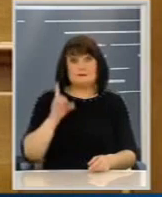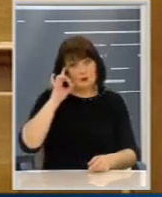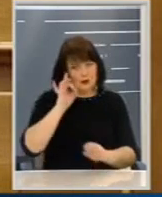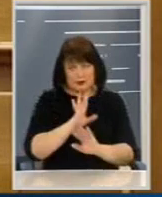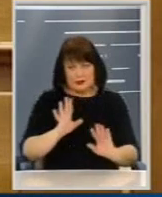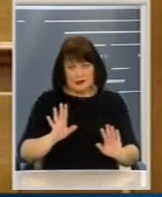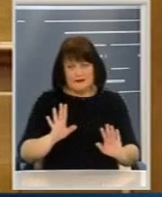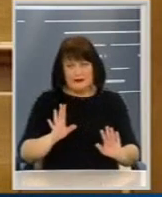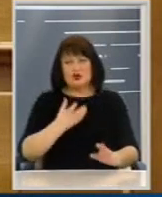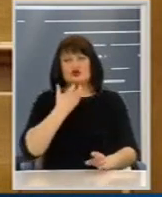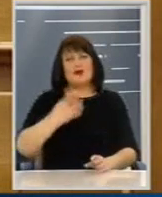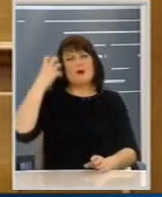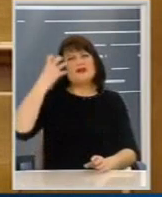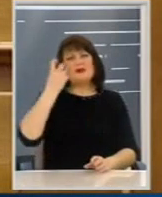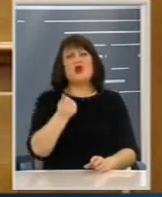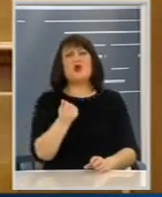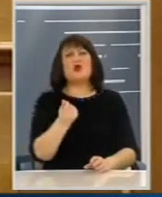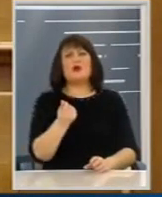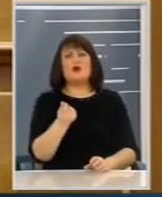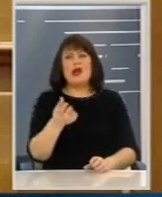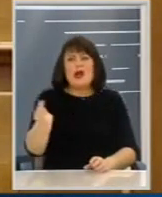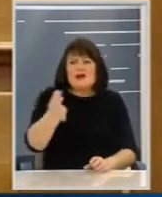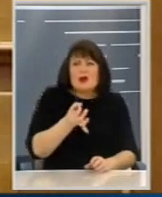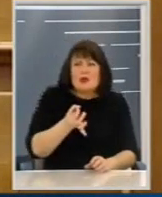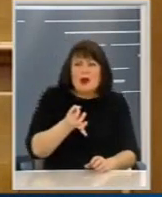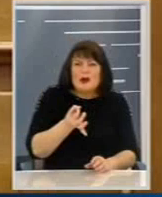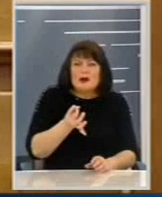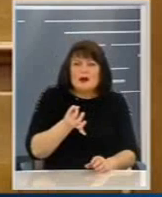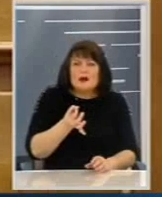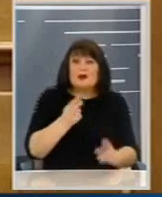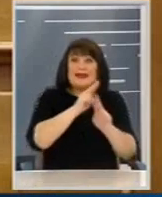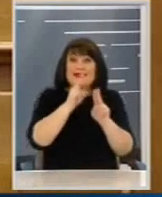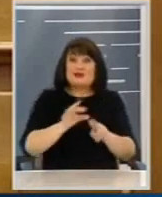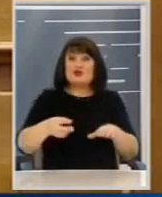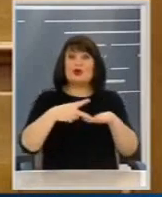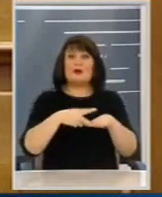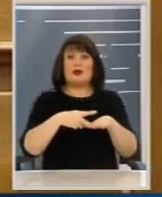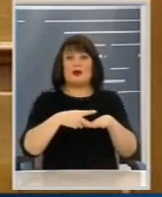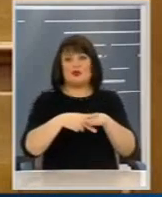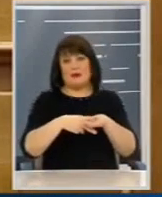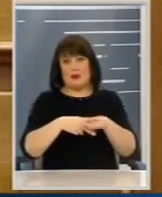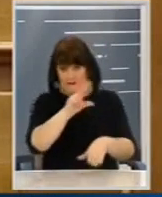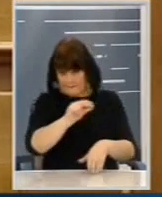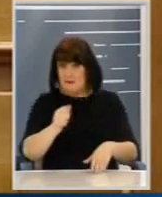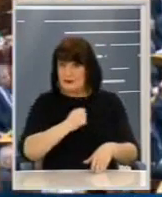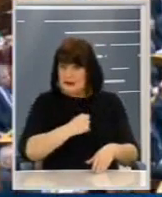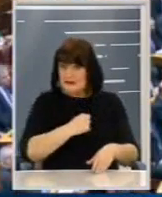σοβαρό οικονομολόγο θέσεις και αιτιάσεις του Διεθνούς Νομισματικού Ταμείου? Και τέλος,